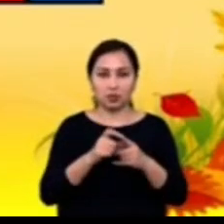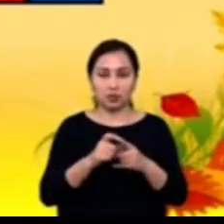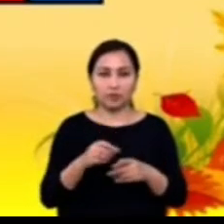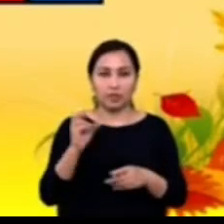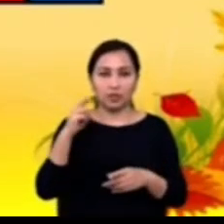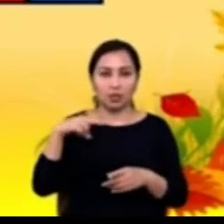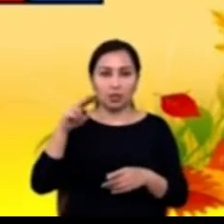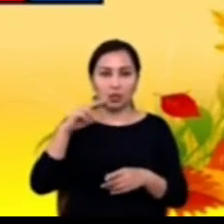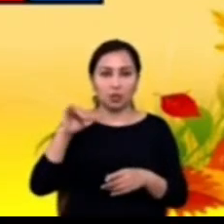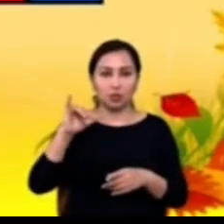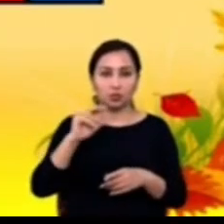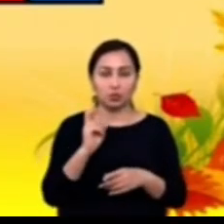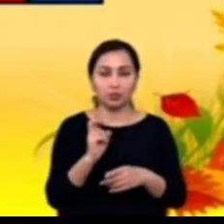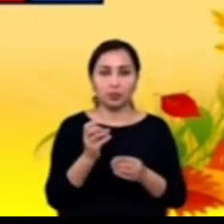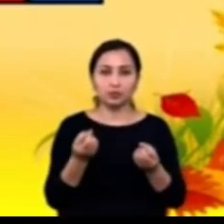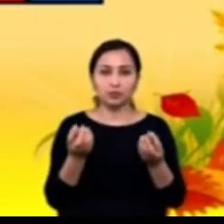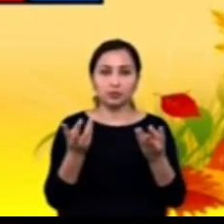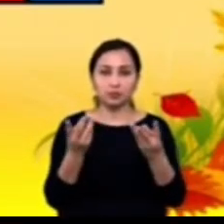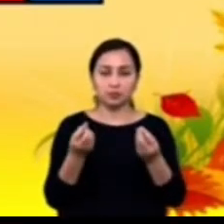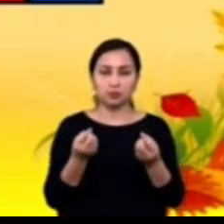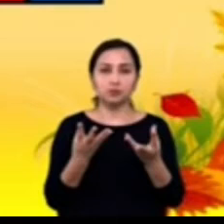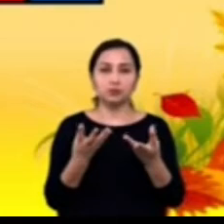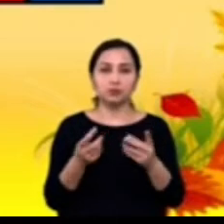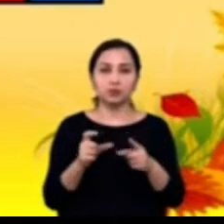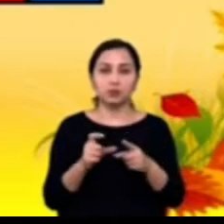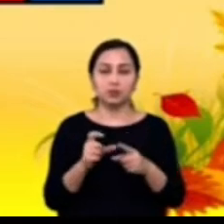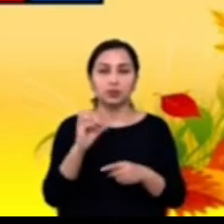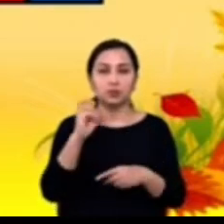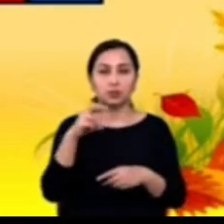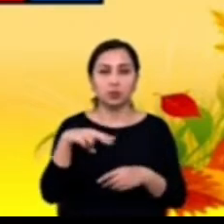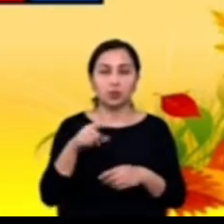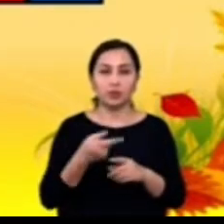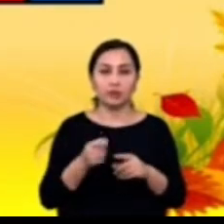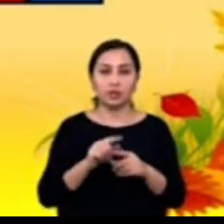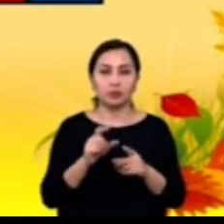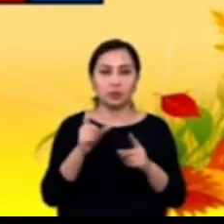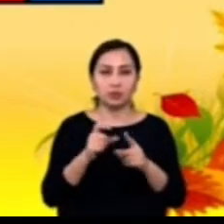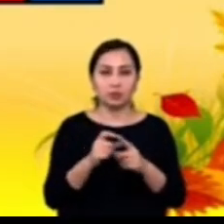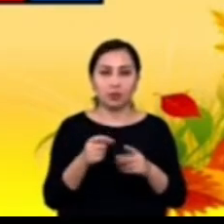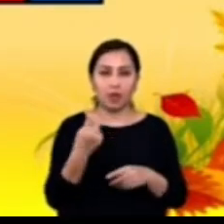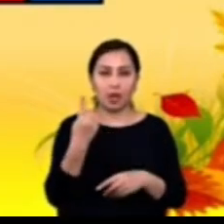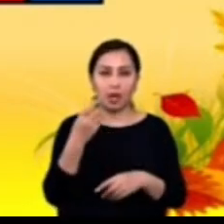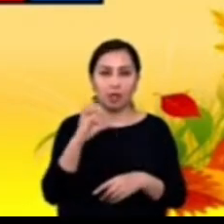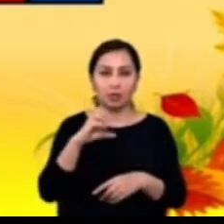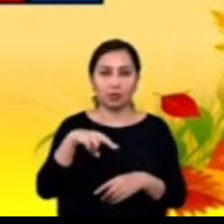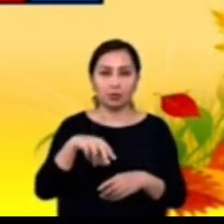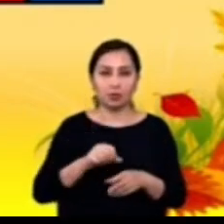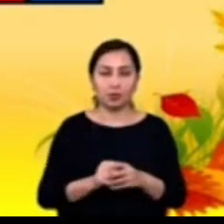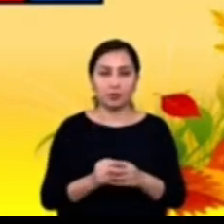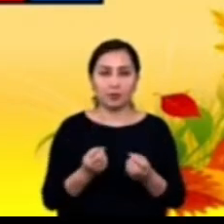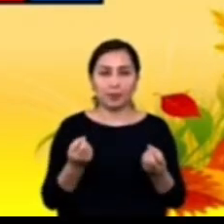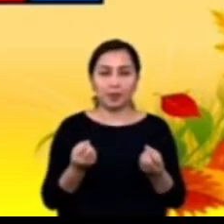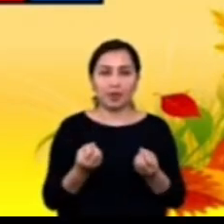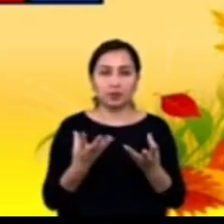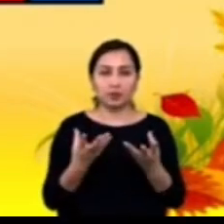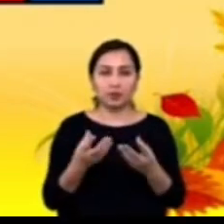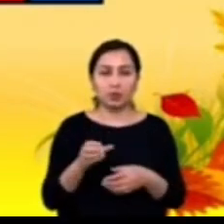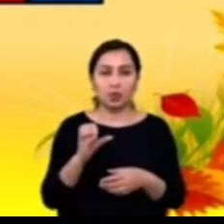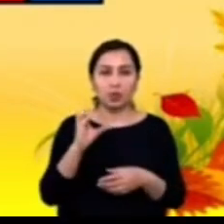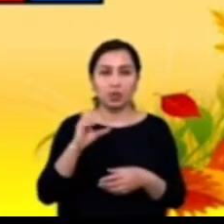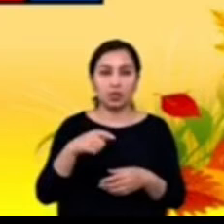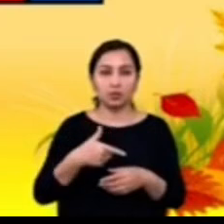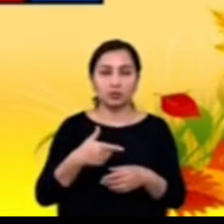дуб. Сколько, ребята, слогов в данном слове? Правильно, один слог. А сколько